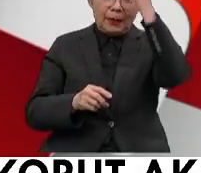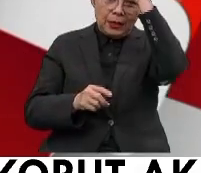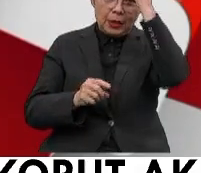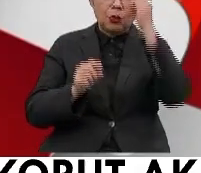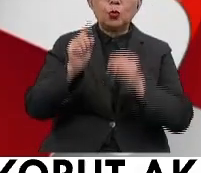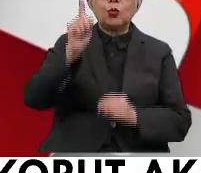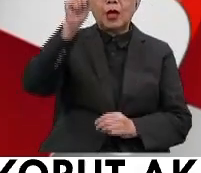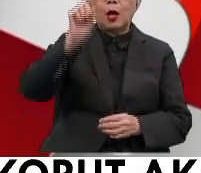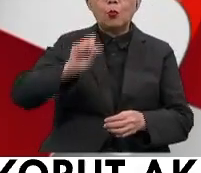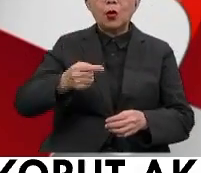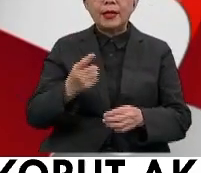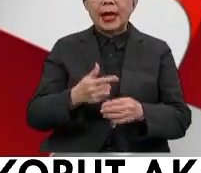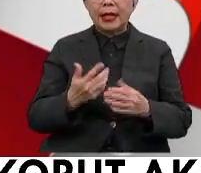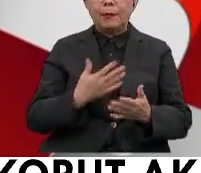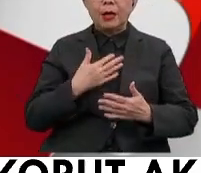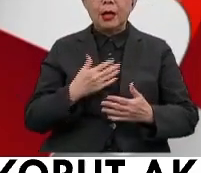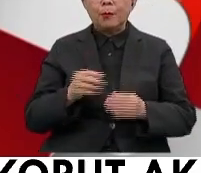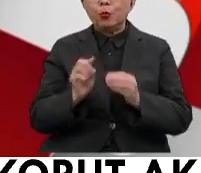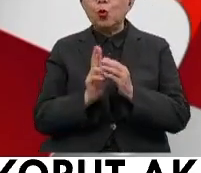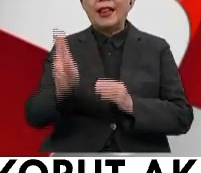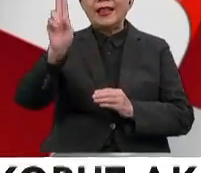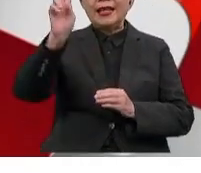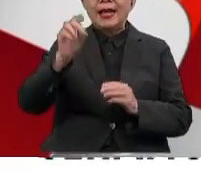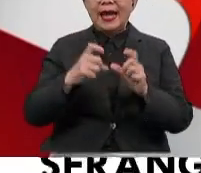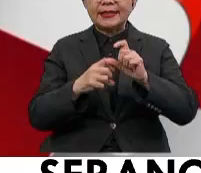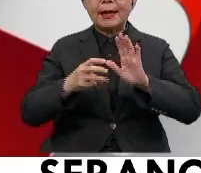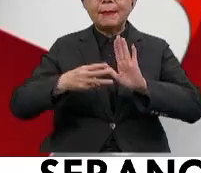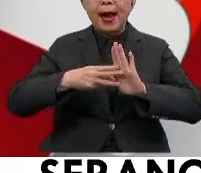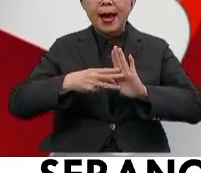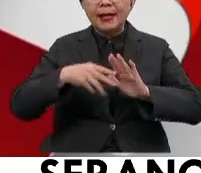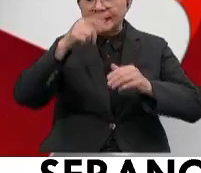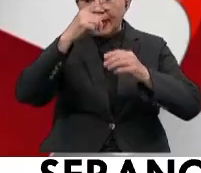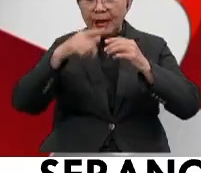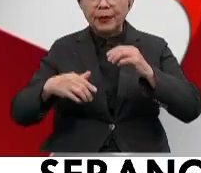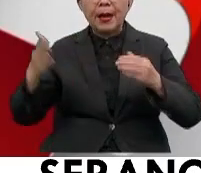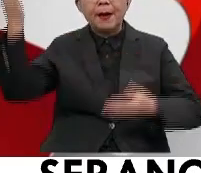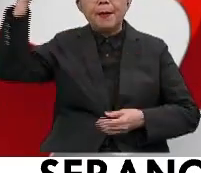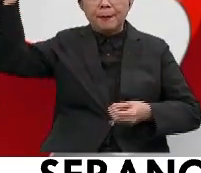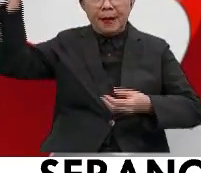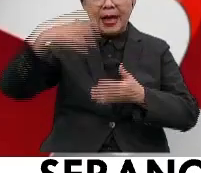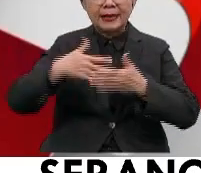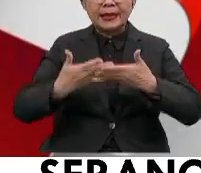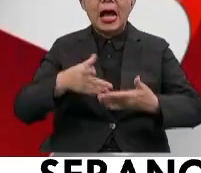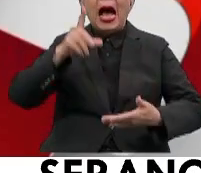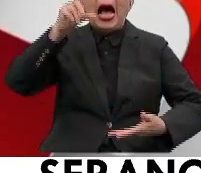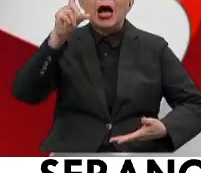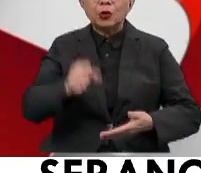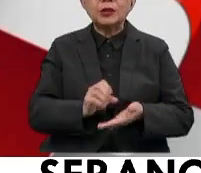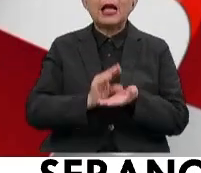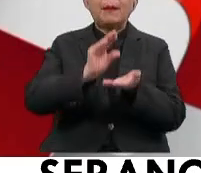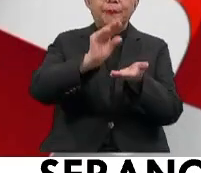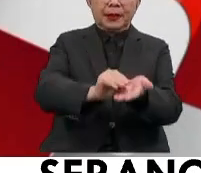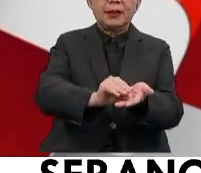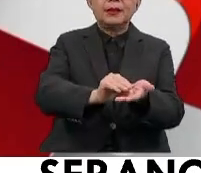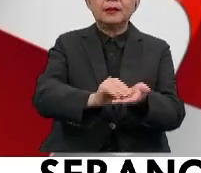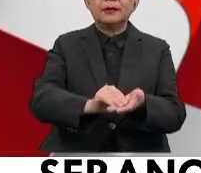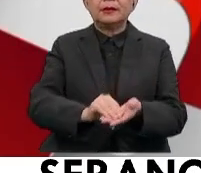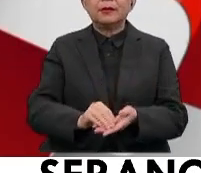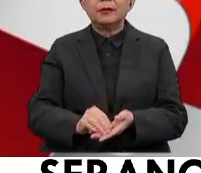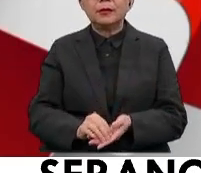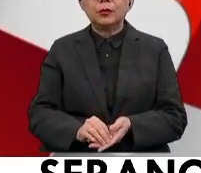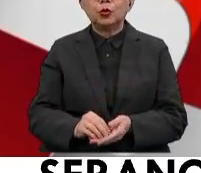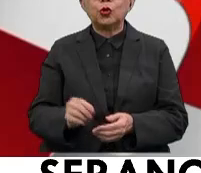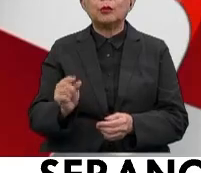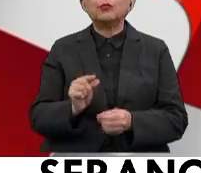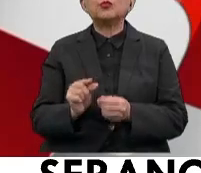Utara, mulai dari pendidikan tinggi SMA sampai madrasah, semua itu wajib diberikan kepada